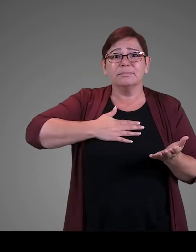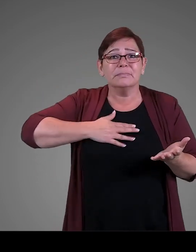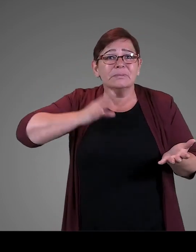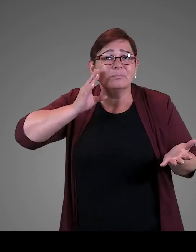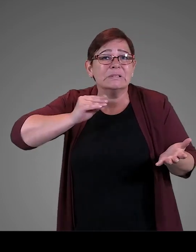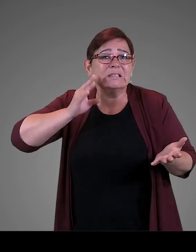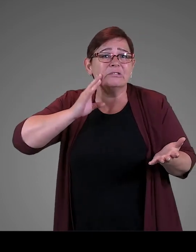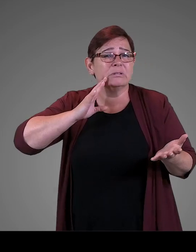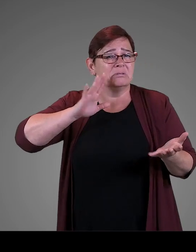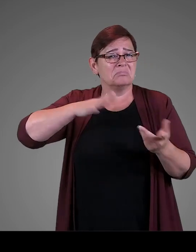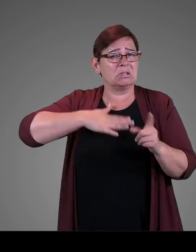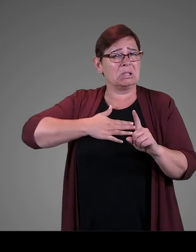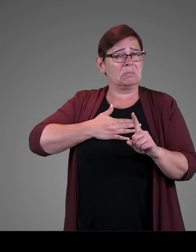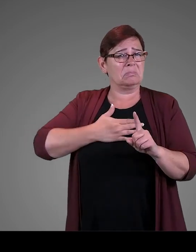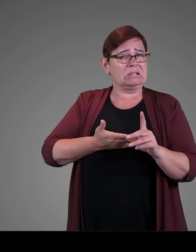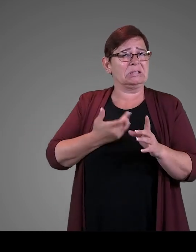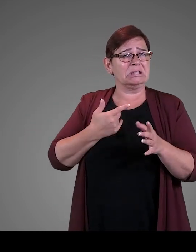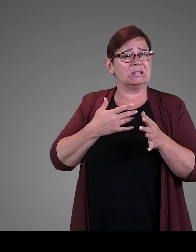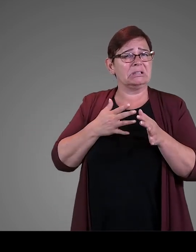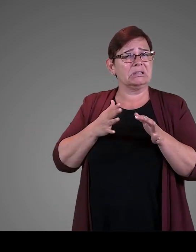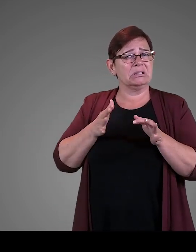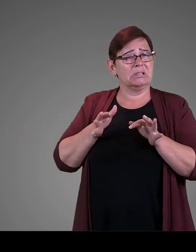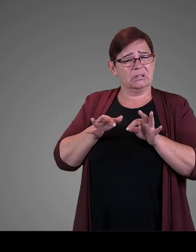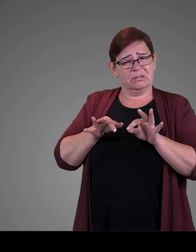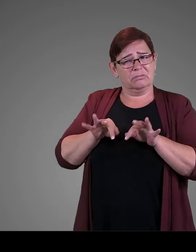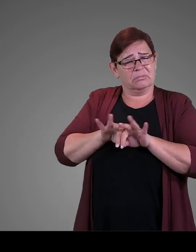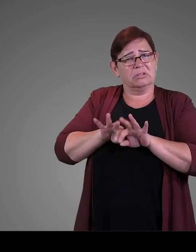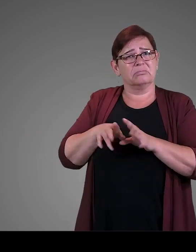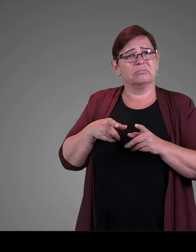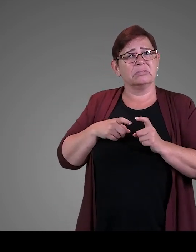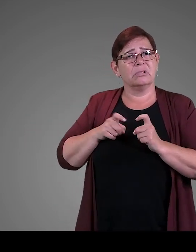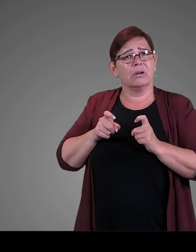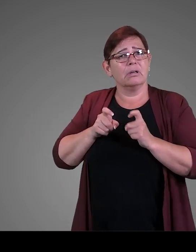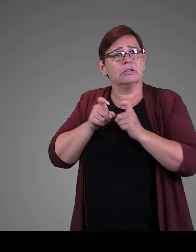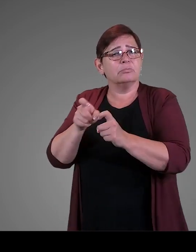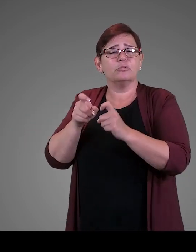Puis pour moi, je pense que mes connaissances, mon expérience,